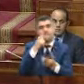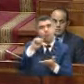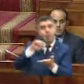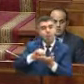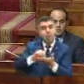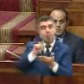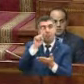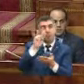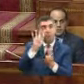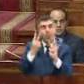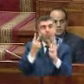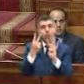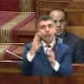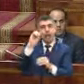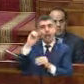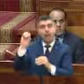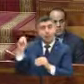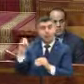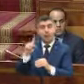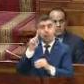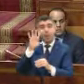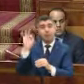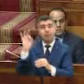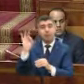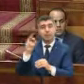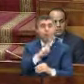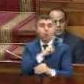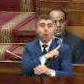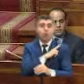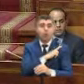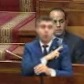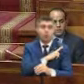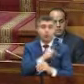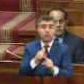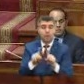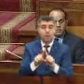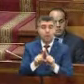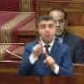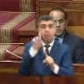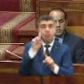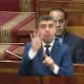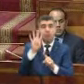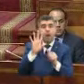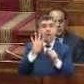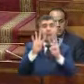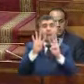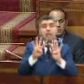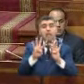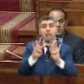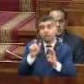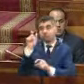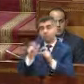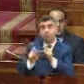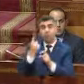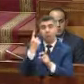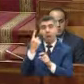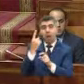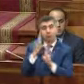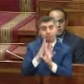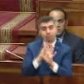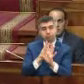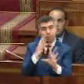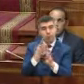طالب، هناك 58 استاذ، اي بمعدل 483 طالب من كل استاذ. هناك 24 اداري،